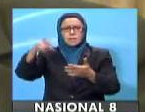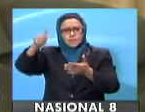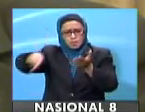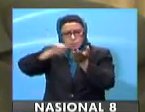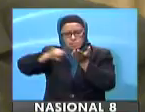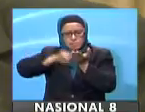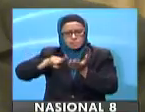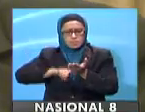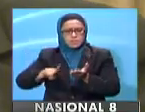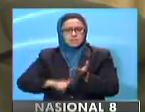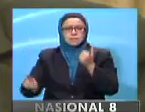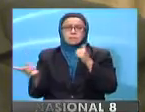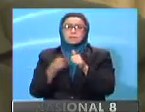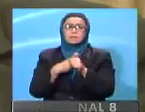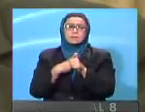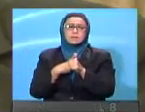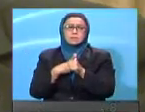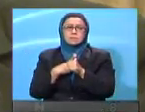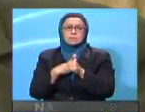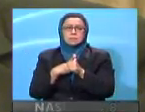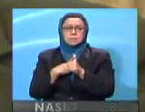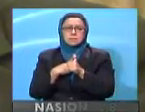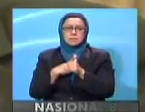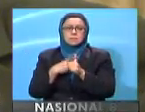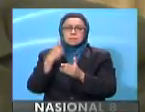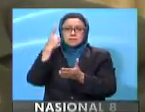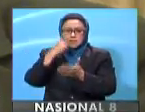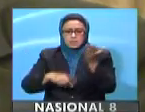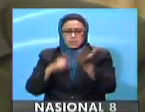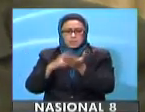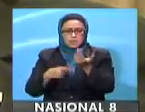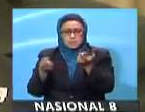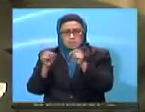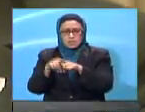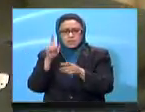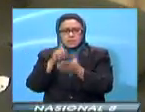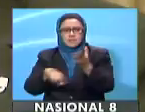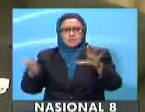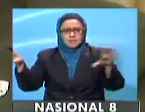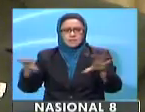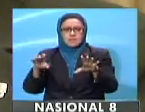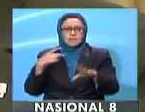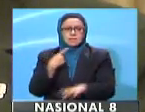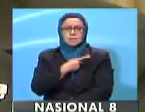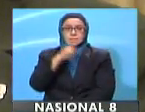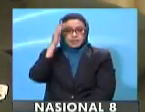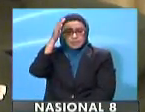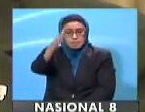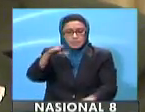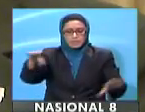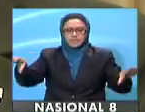disiasat. Apa wakil buat pun, mungkin kita akan buat